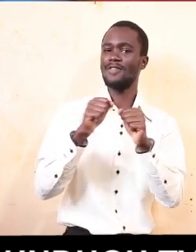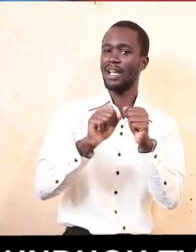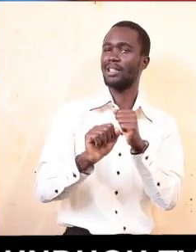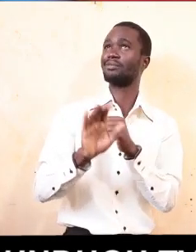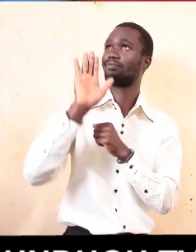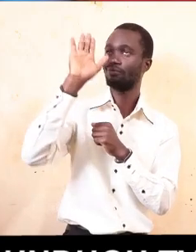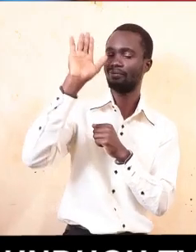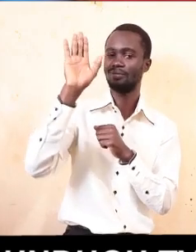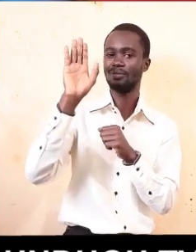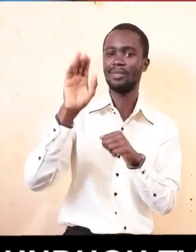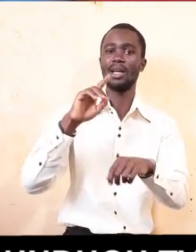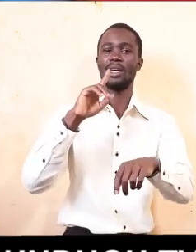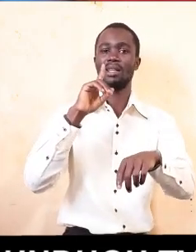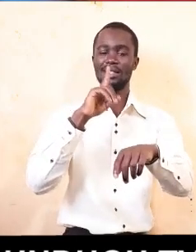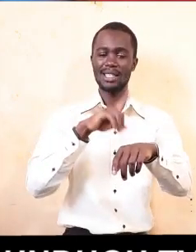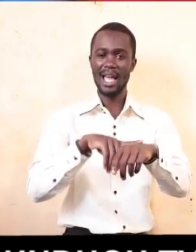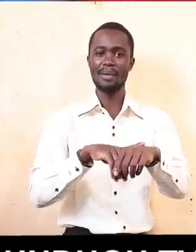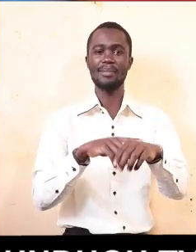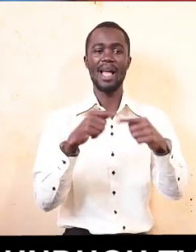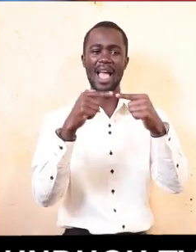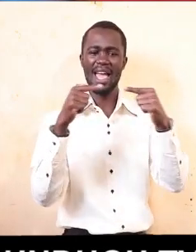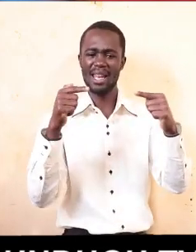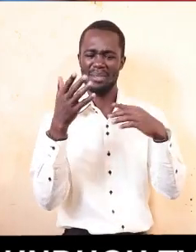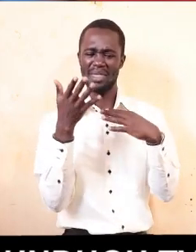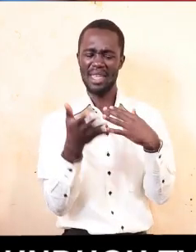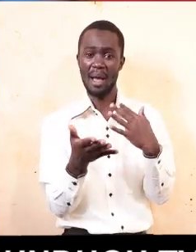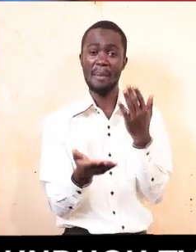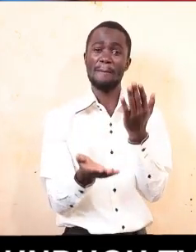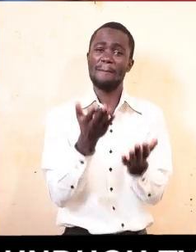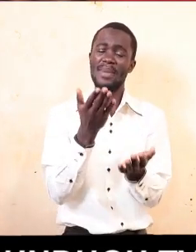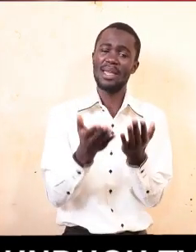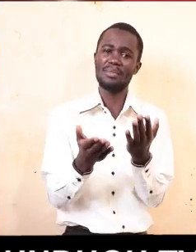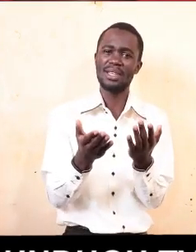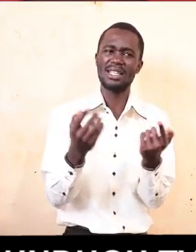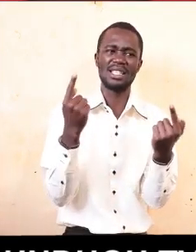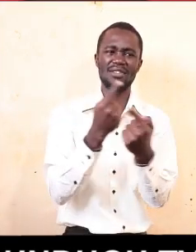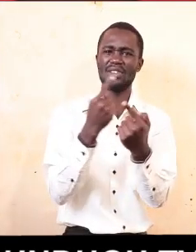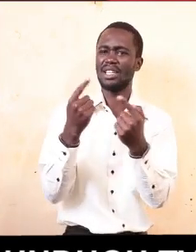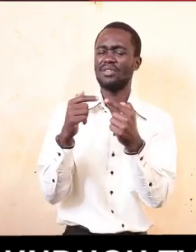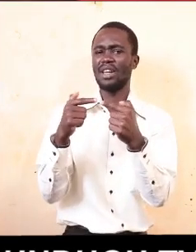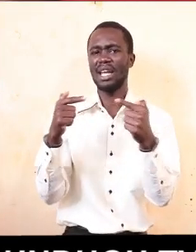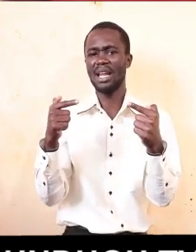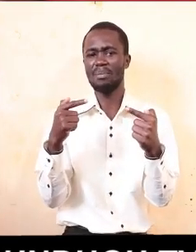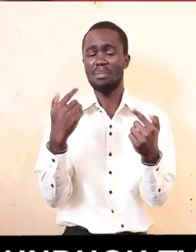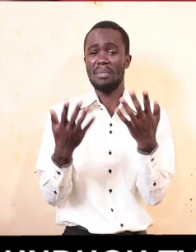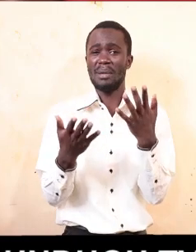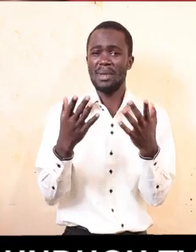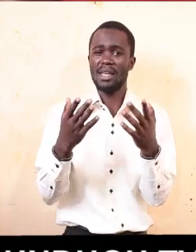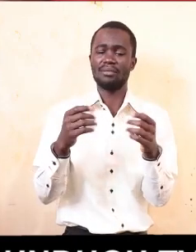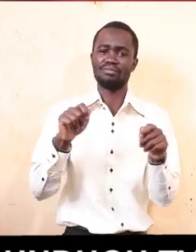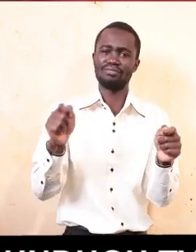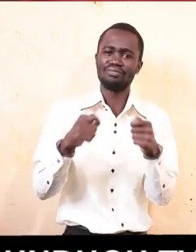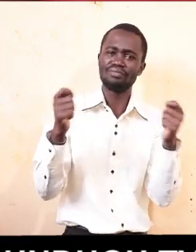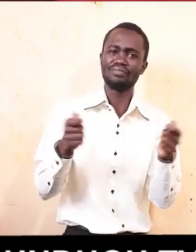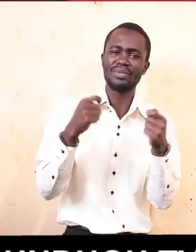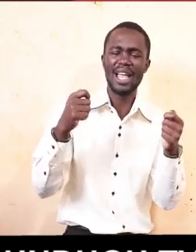wowote adui akiwepo, awe ni adui wa aina gani, hata mchawi ama nani, adui